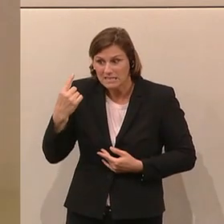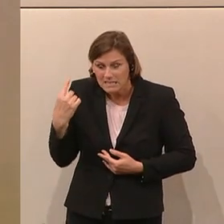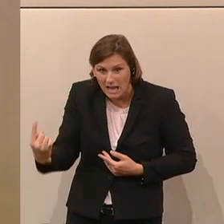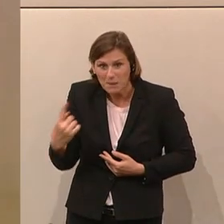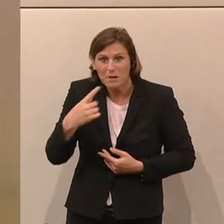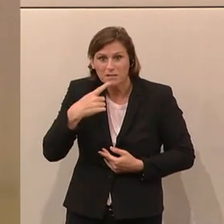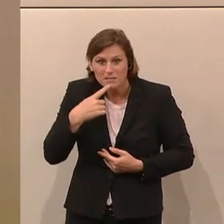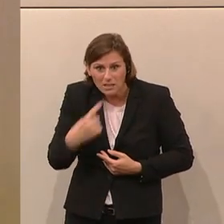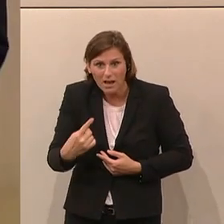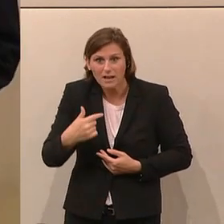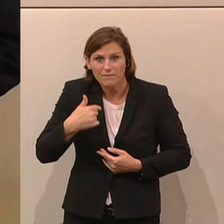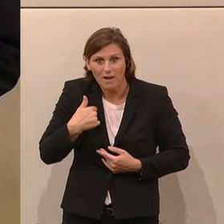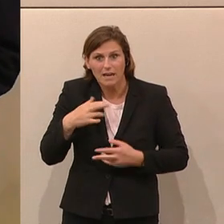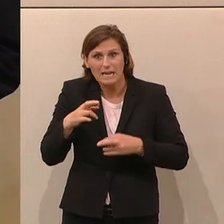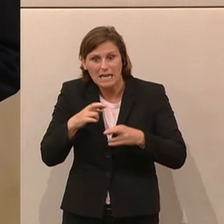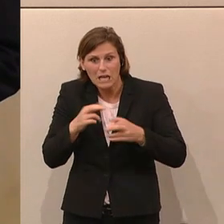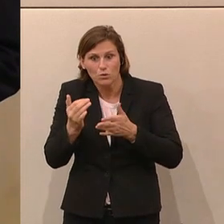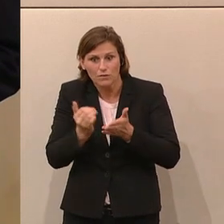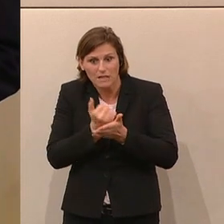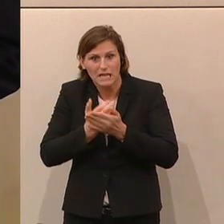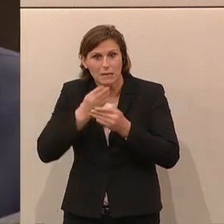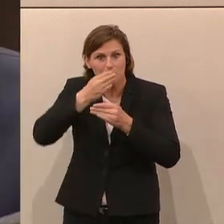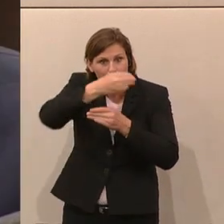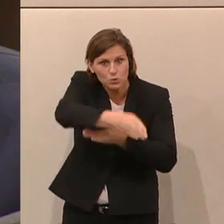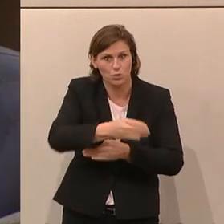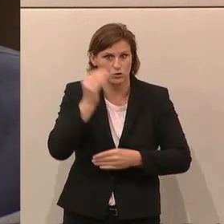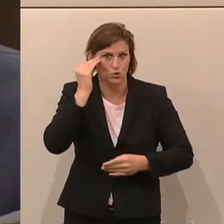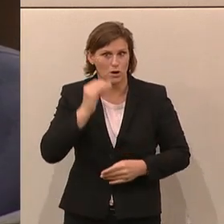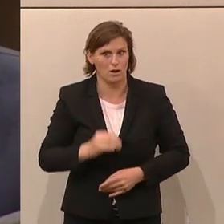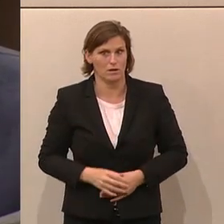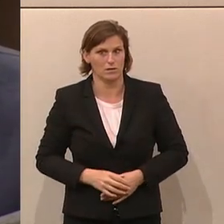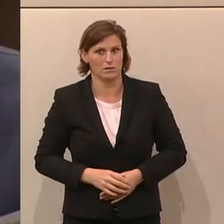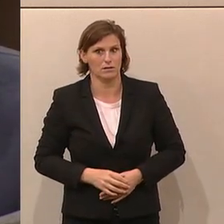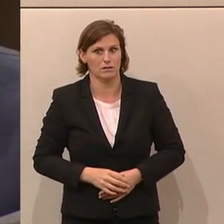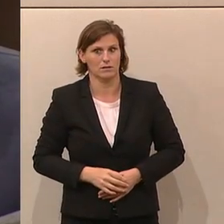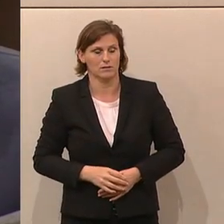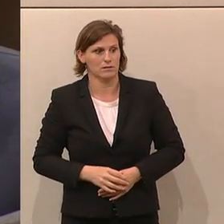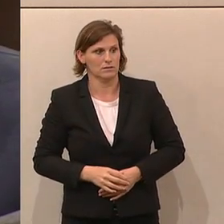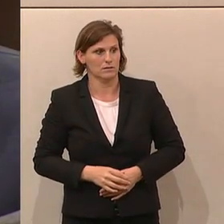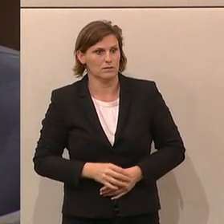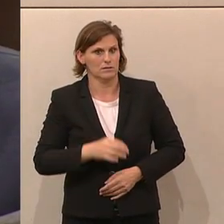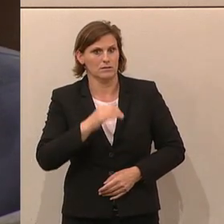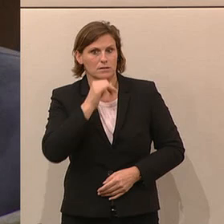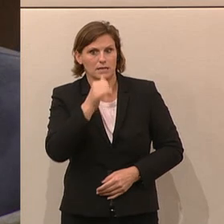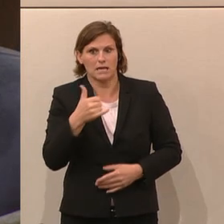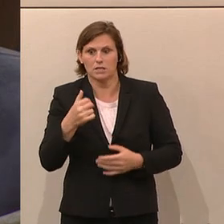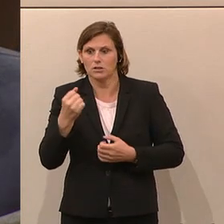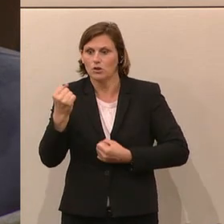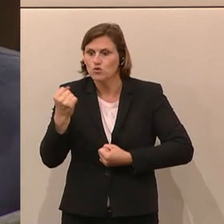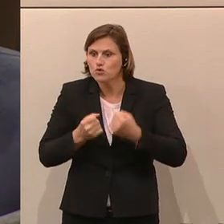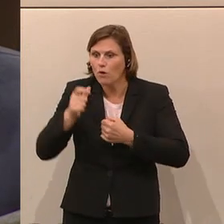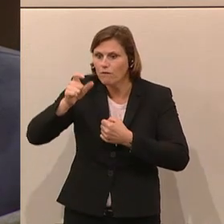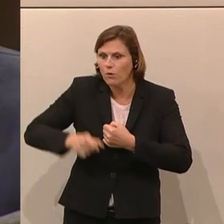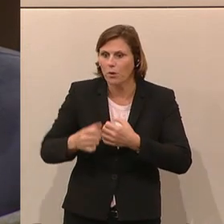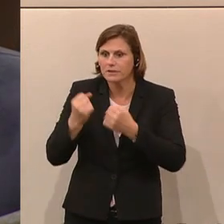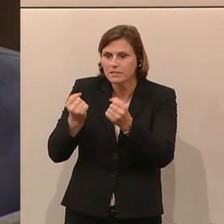sich annehmen, dass Sie als Regierungsvertreter dort waren. Sie haben nicht Ihr Entourage, den Chauffeur, den